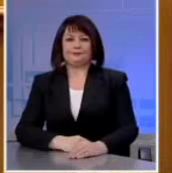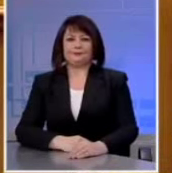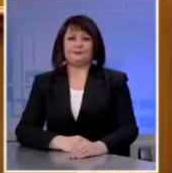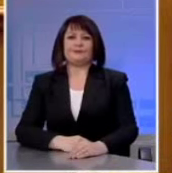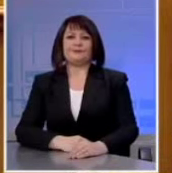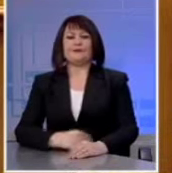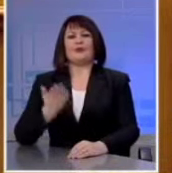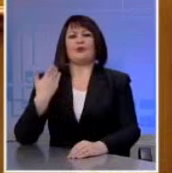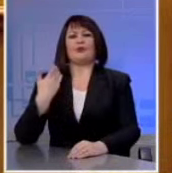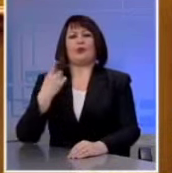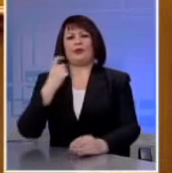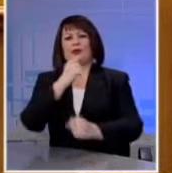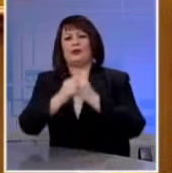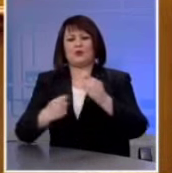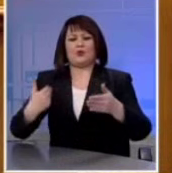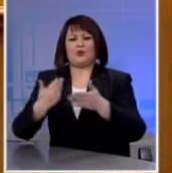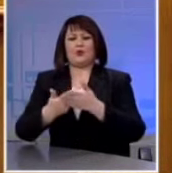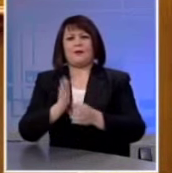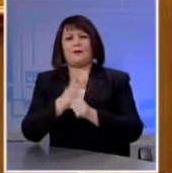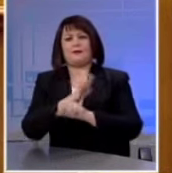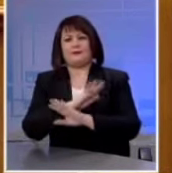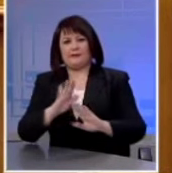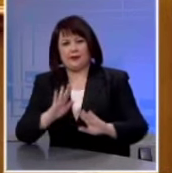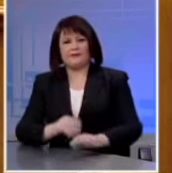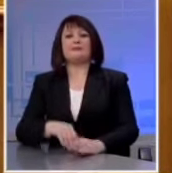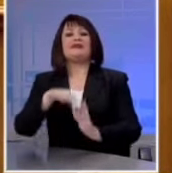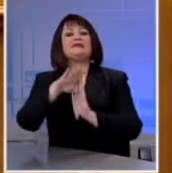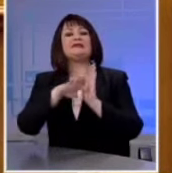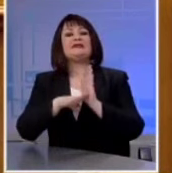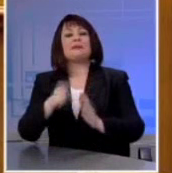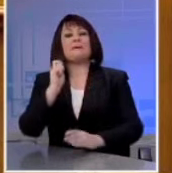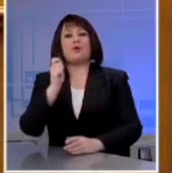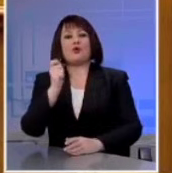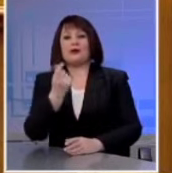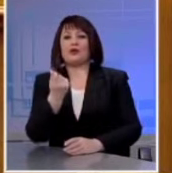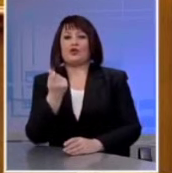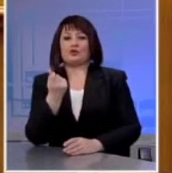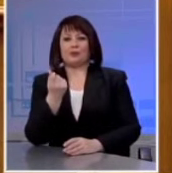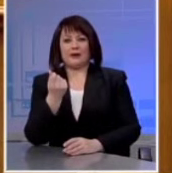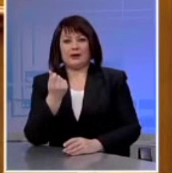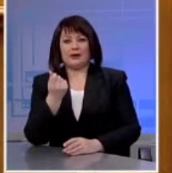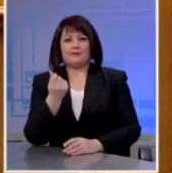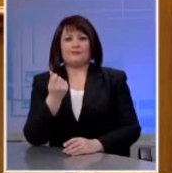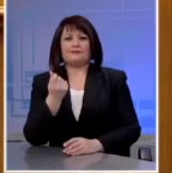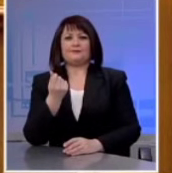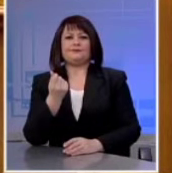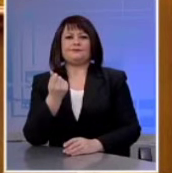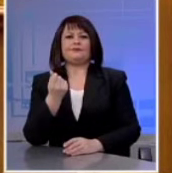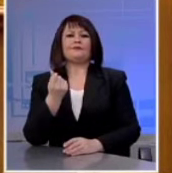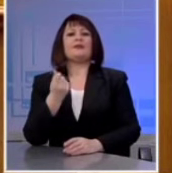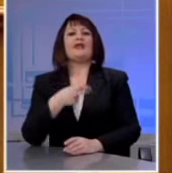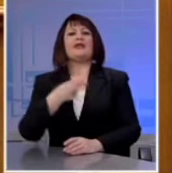δεκαετίας. Για το σύστημα πολιτικής και οικονομικής,